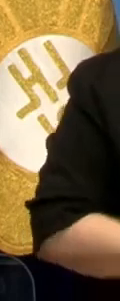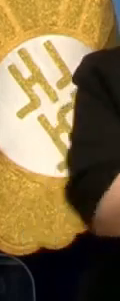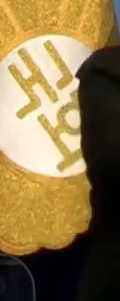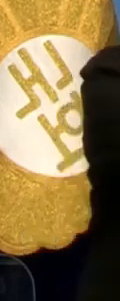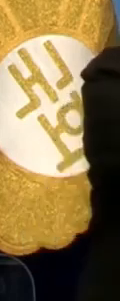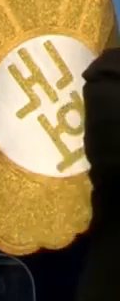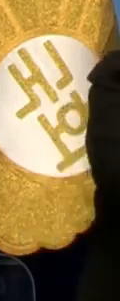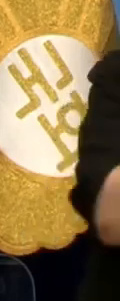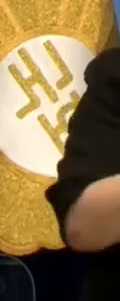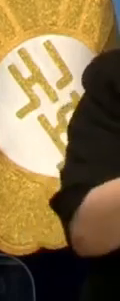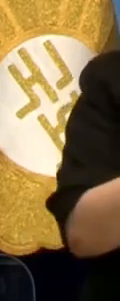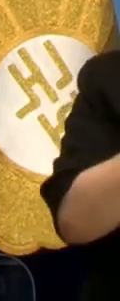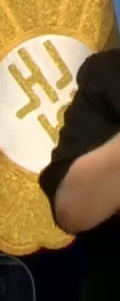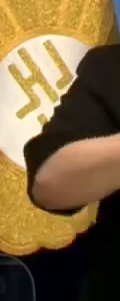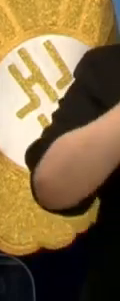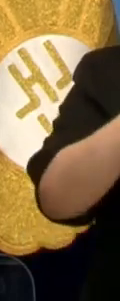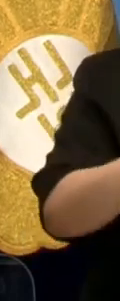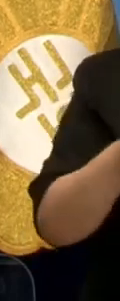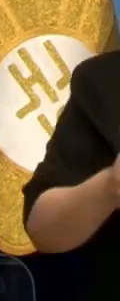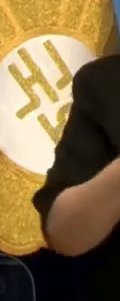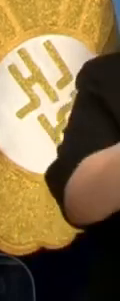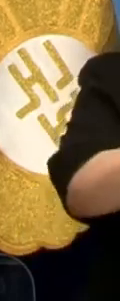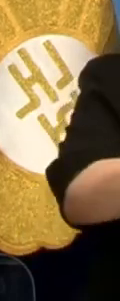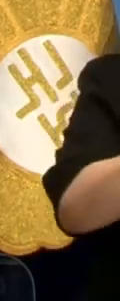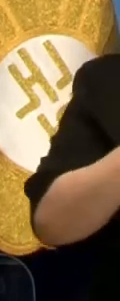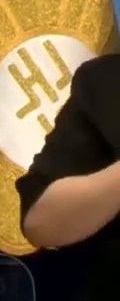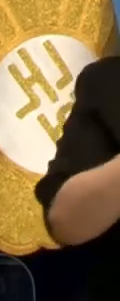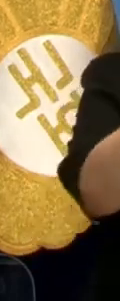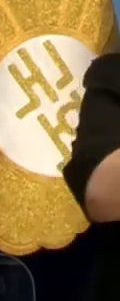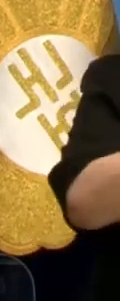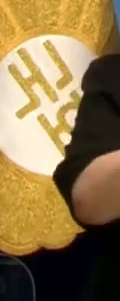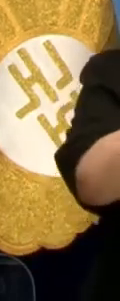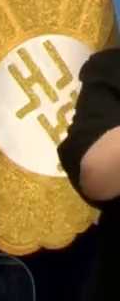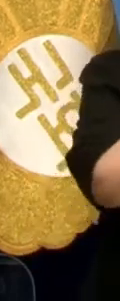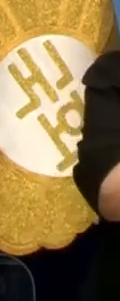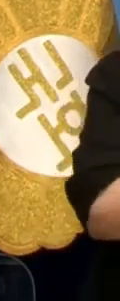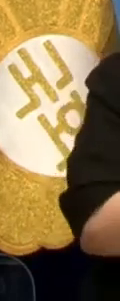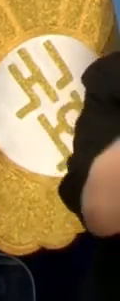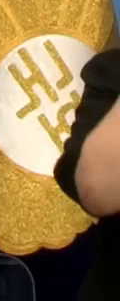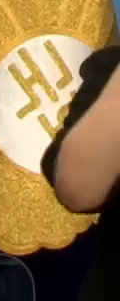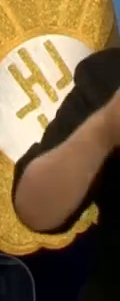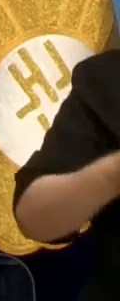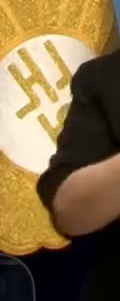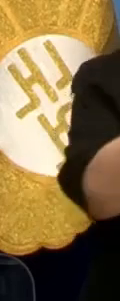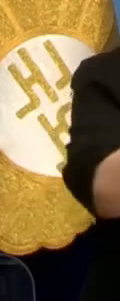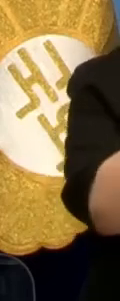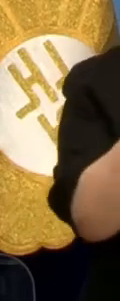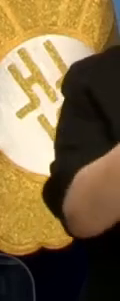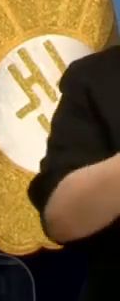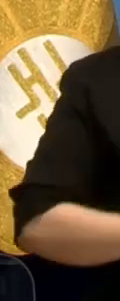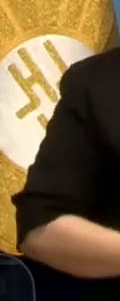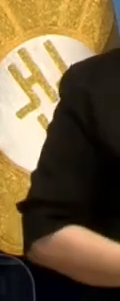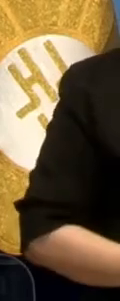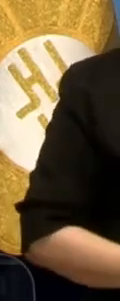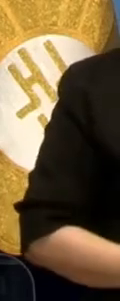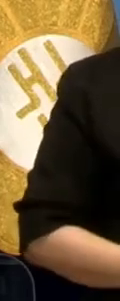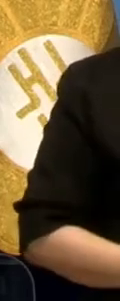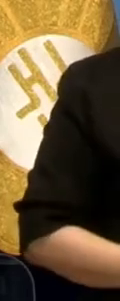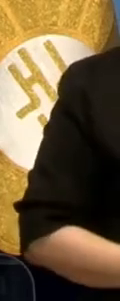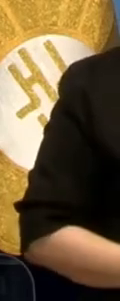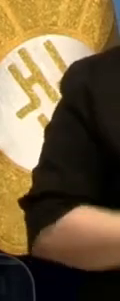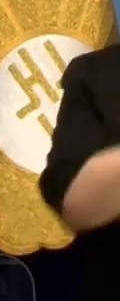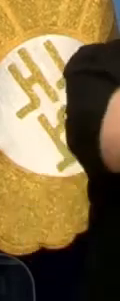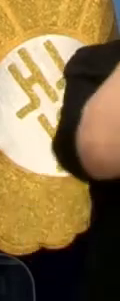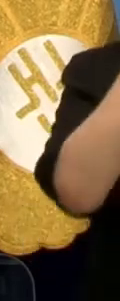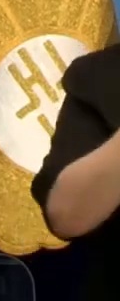행정이 이미 만들어진 길을 잘 가는 것이라면 정치는 새로운 길을 만드는 것입니다.